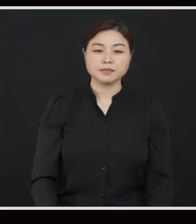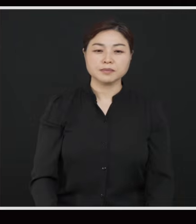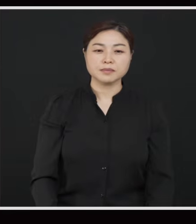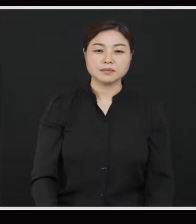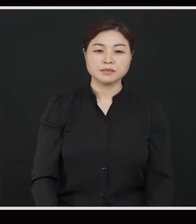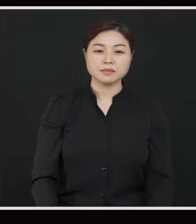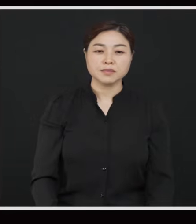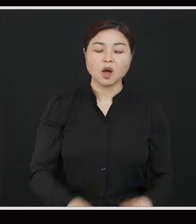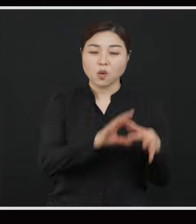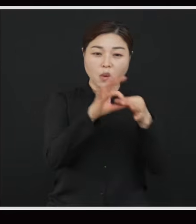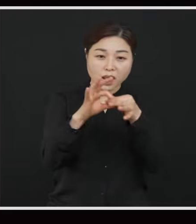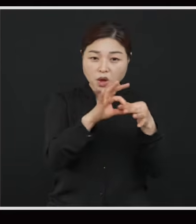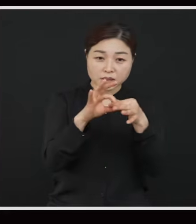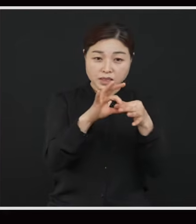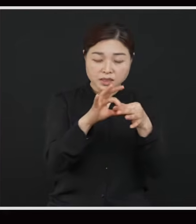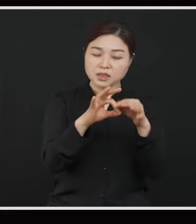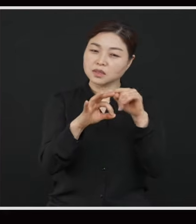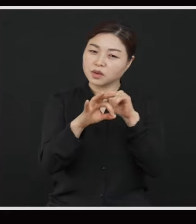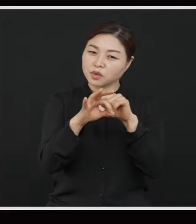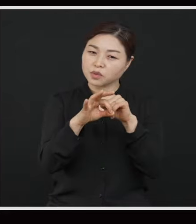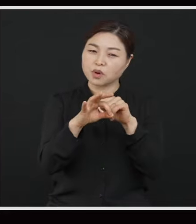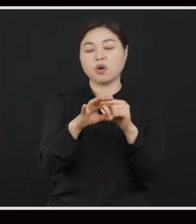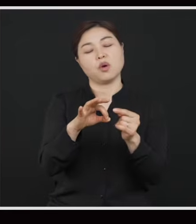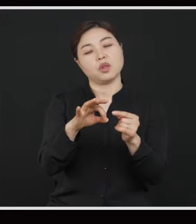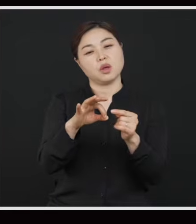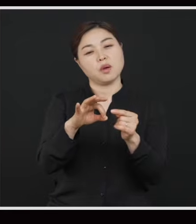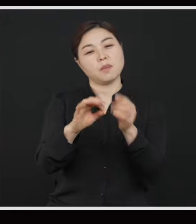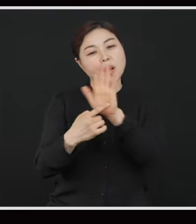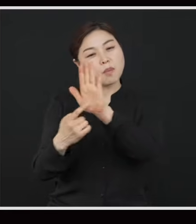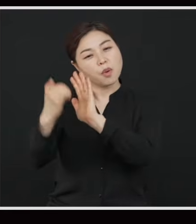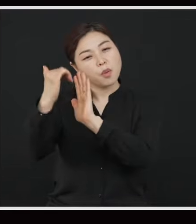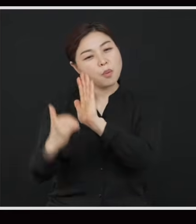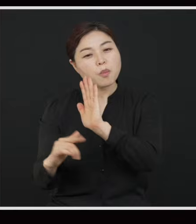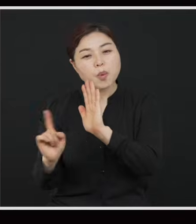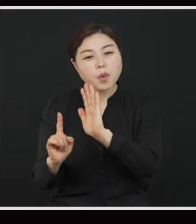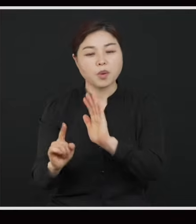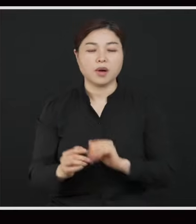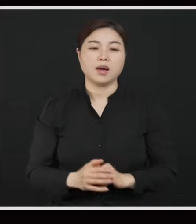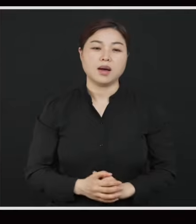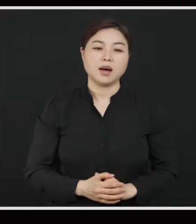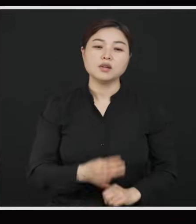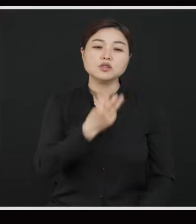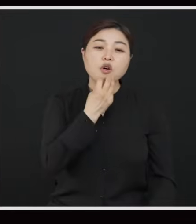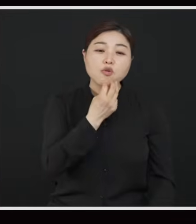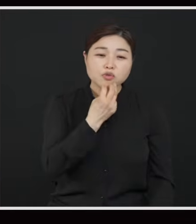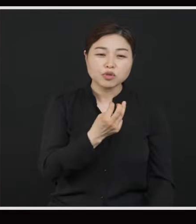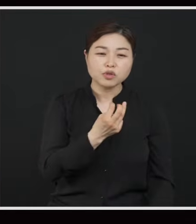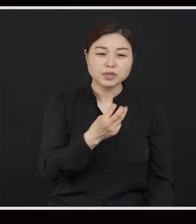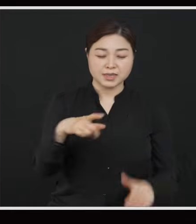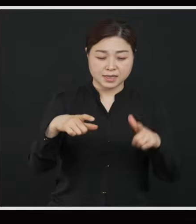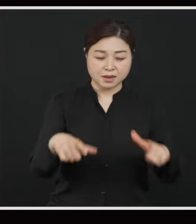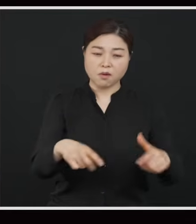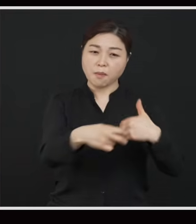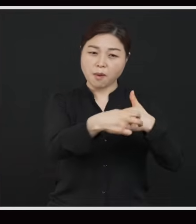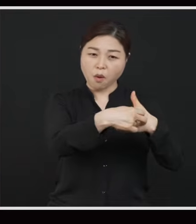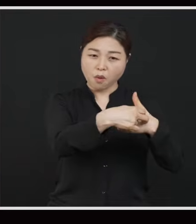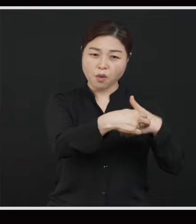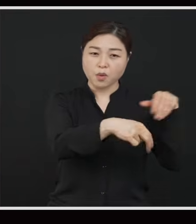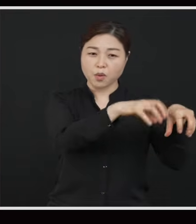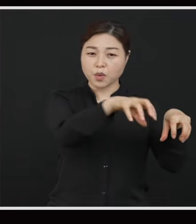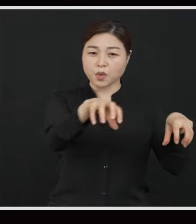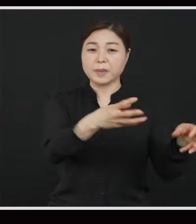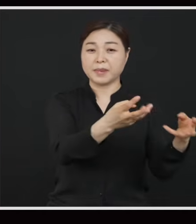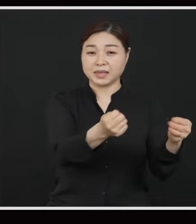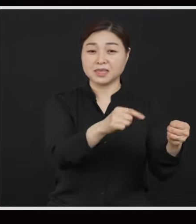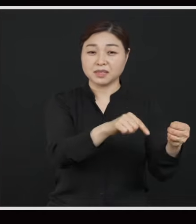이것과 또 연관되는 수치가 뭐가 있겠는가? 물론 서울 이런 데들이 의료시설은 더 많겠죠. 그것도